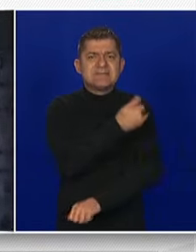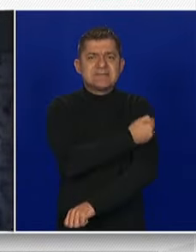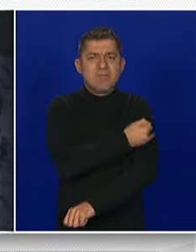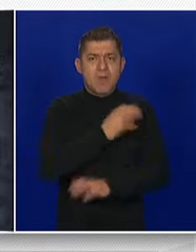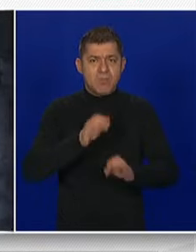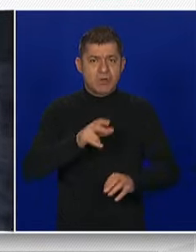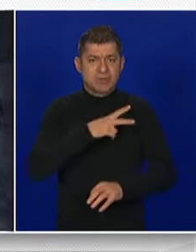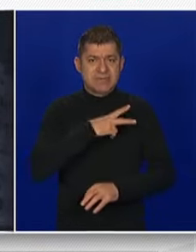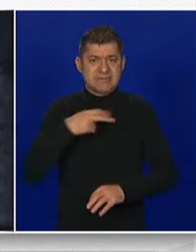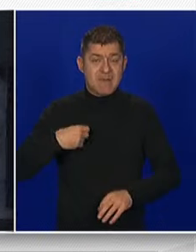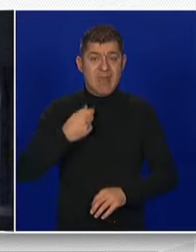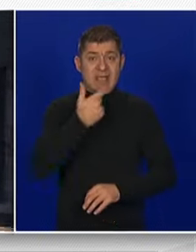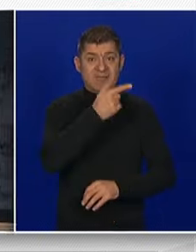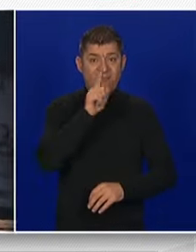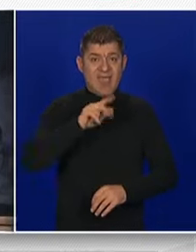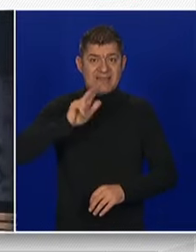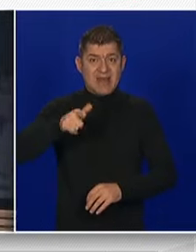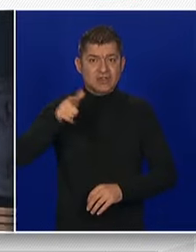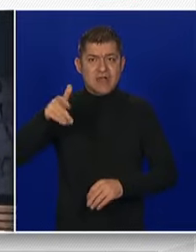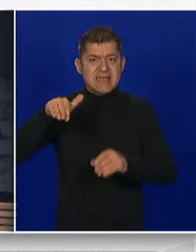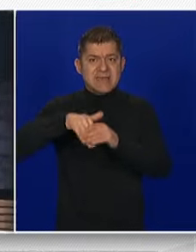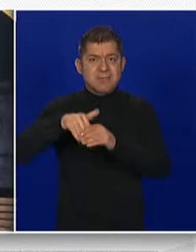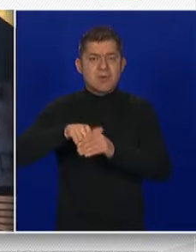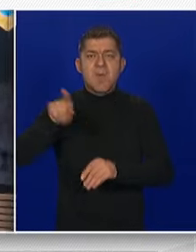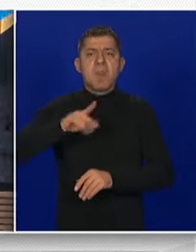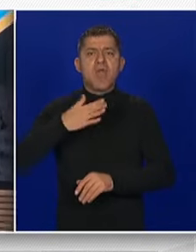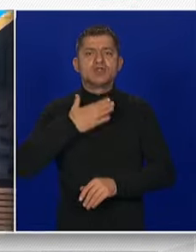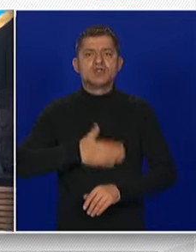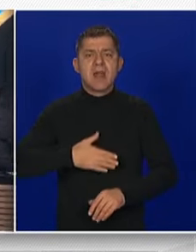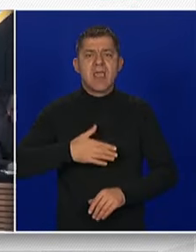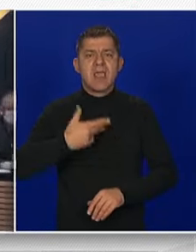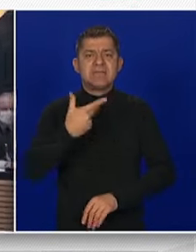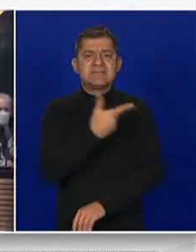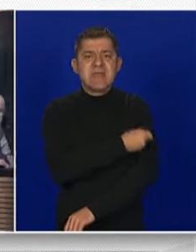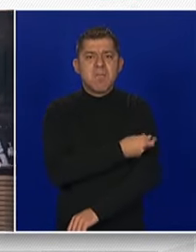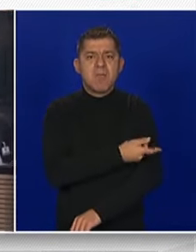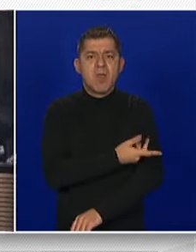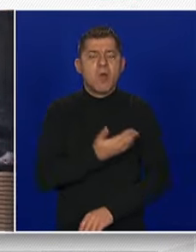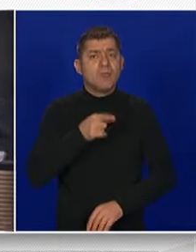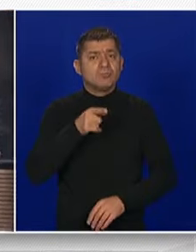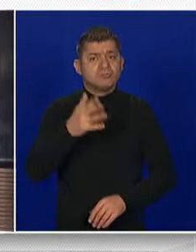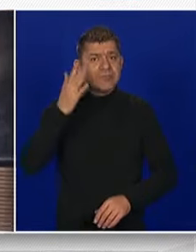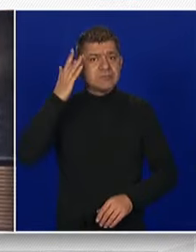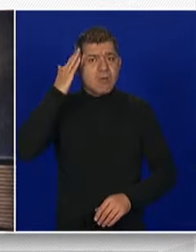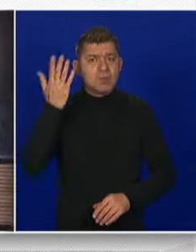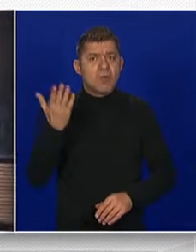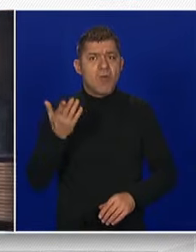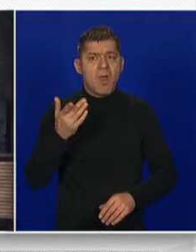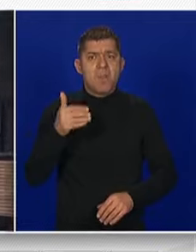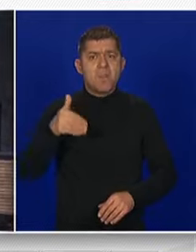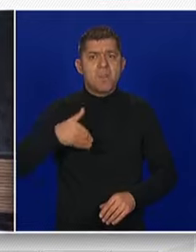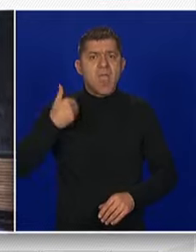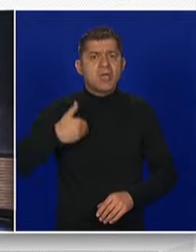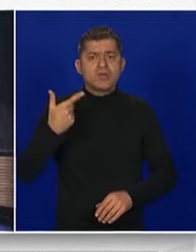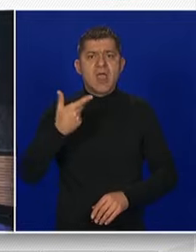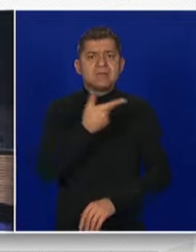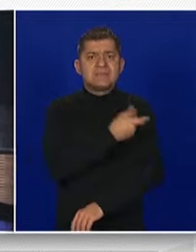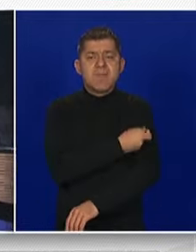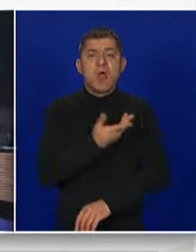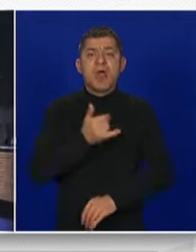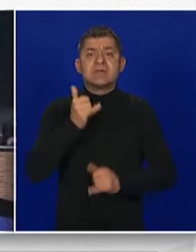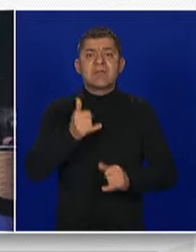Zagreb, 2/3 zaposlenika se izjasnilo da se ne želi cijepiti. Koliko je to zabrinjavajuće, što očekujete od ostatka Hrvatske, a